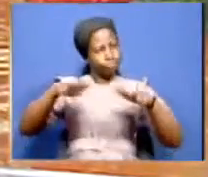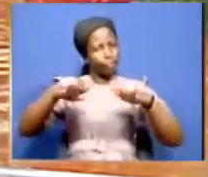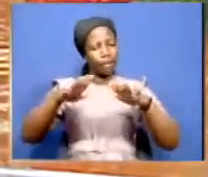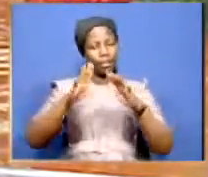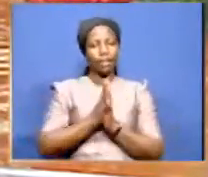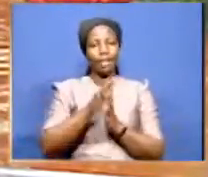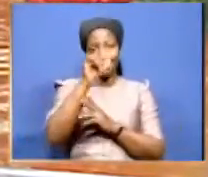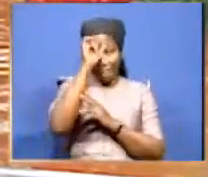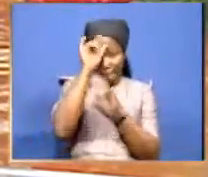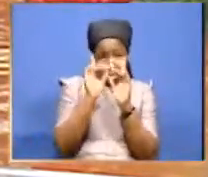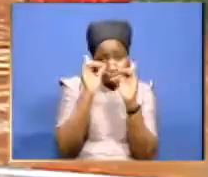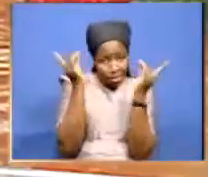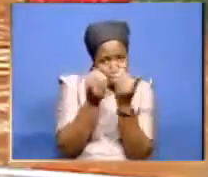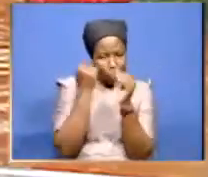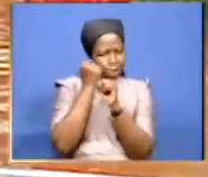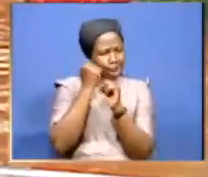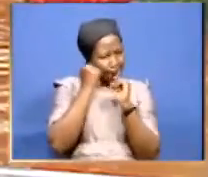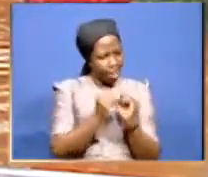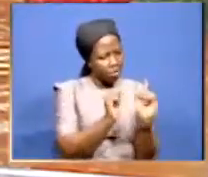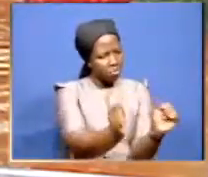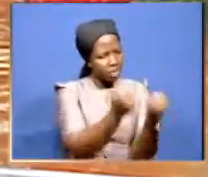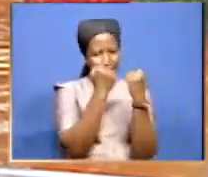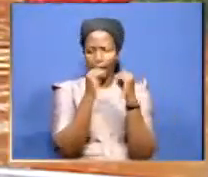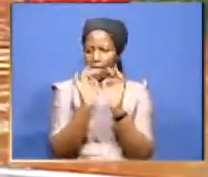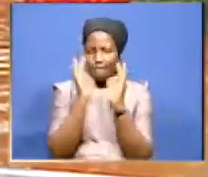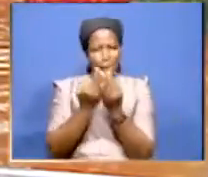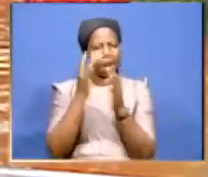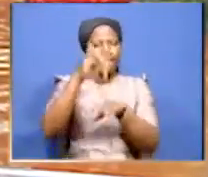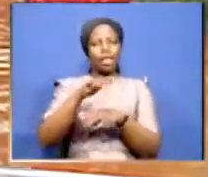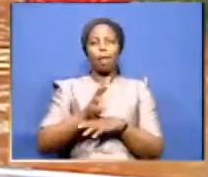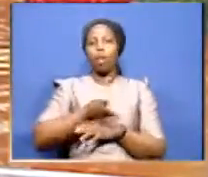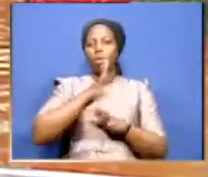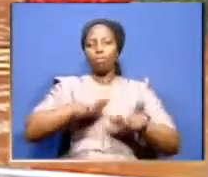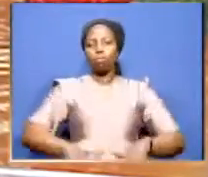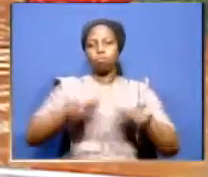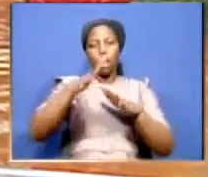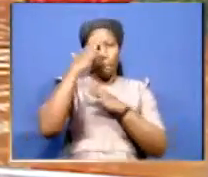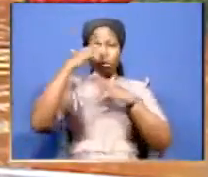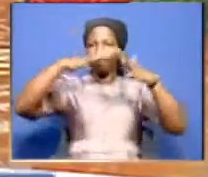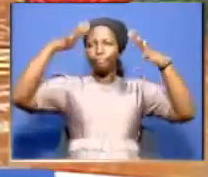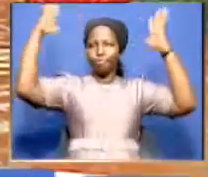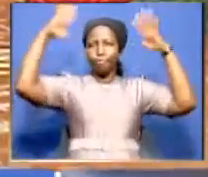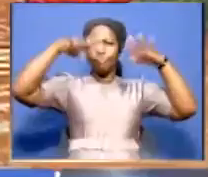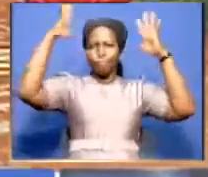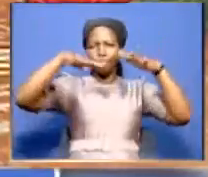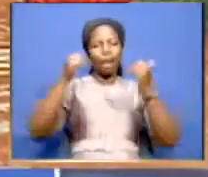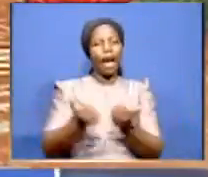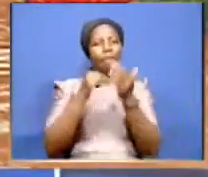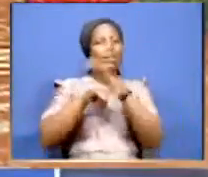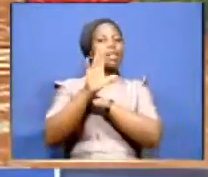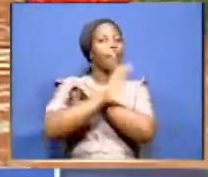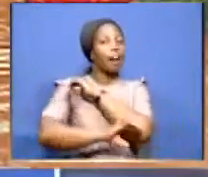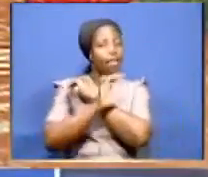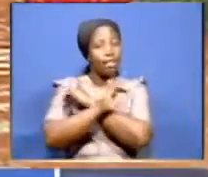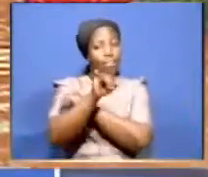serikali zinajitahidi kuokoa familia zinazoathiriwa na mafuriko kufuatia mvua kubwa inayonyesha kote nchini. Mvua